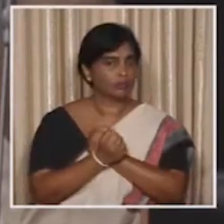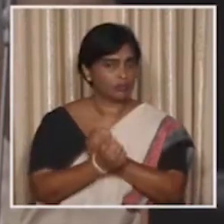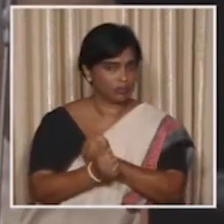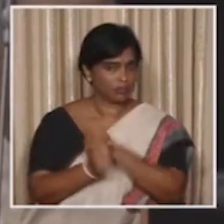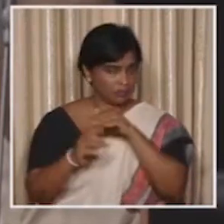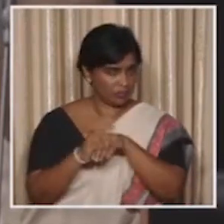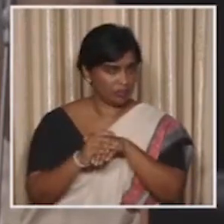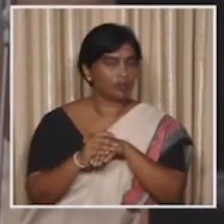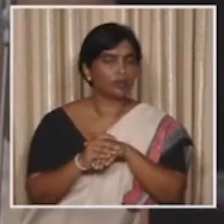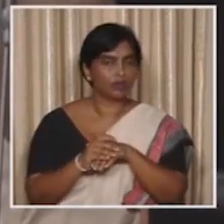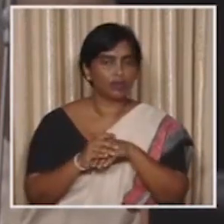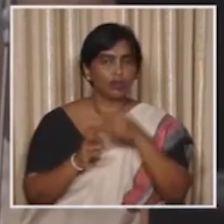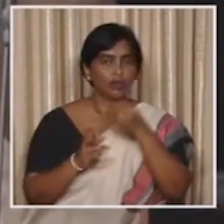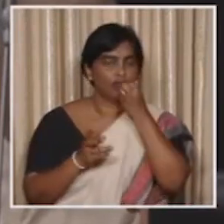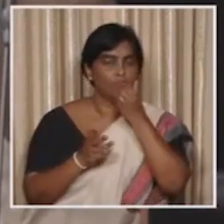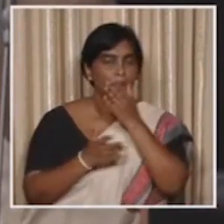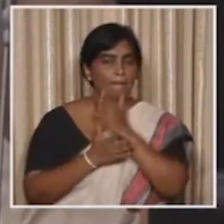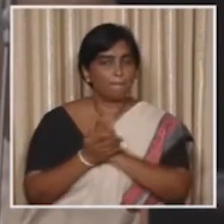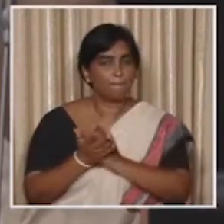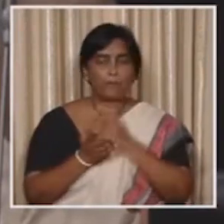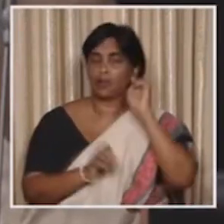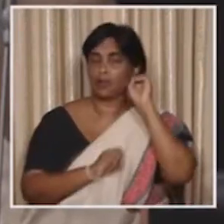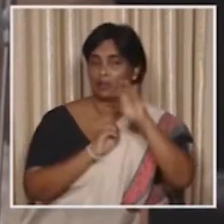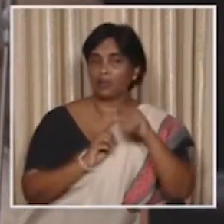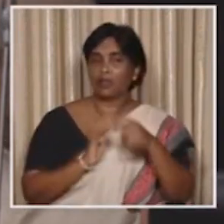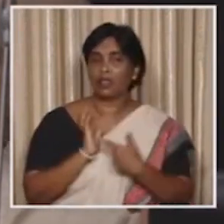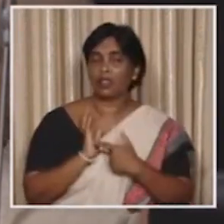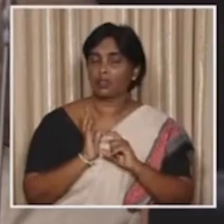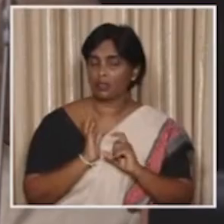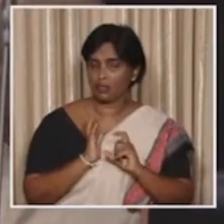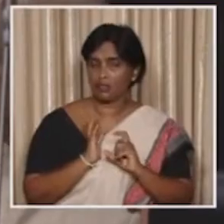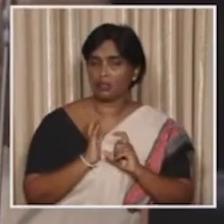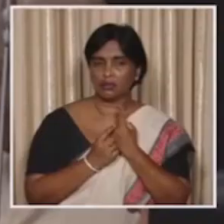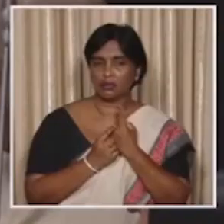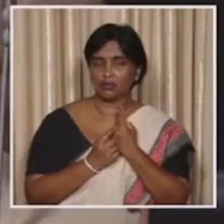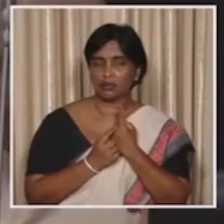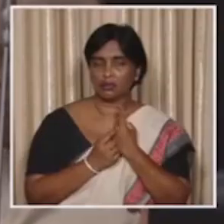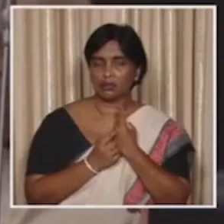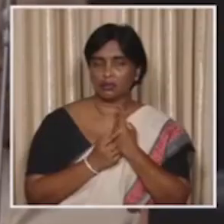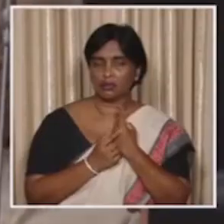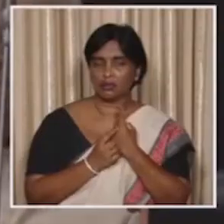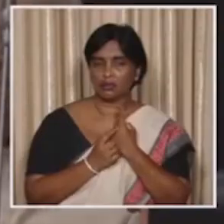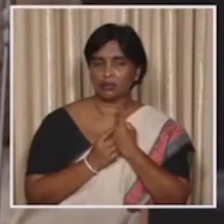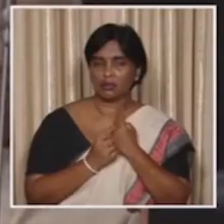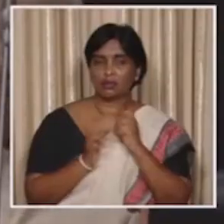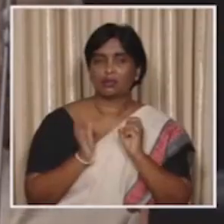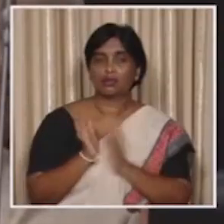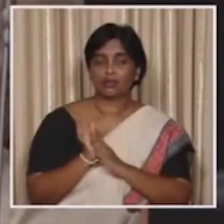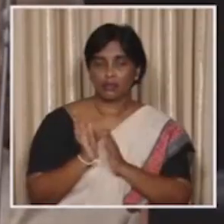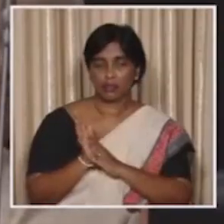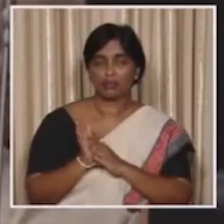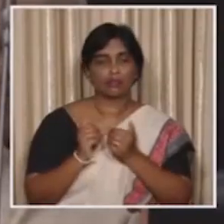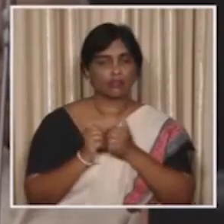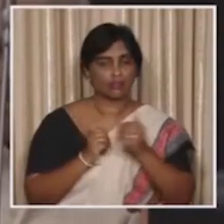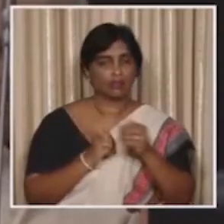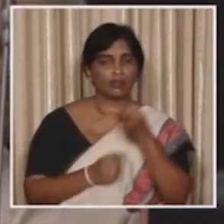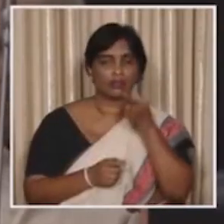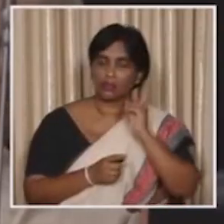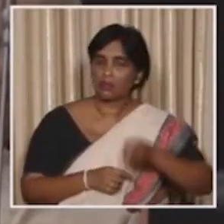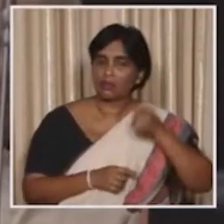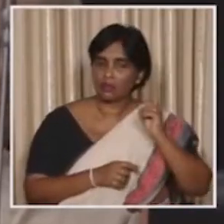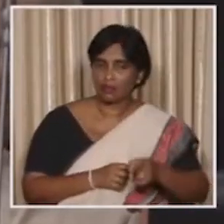සඳහා වියලි ආහාර පාන් සැපීම සඳහා තාක්ෂණ ඇගහිම් කමිටුව විසින් සිදු කරන ලද